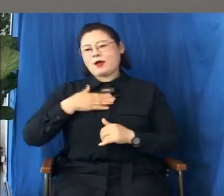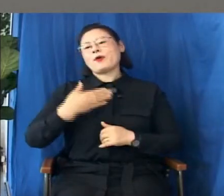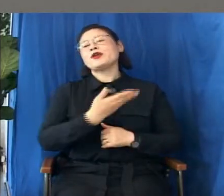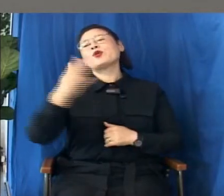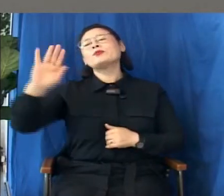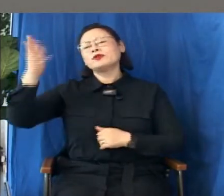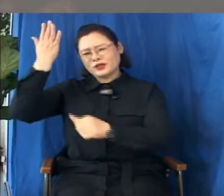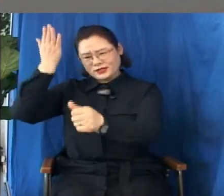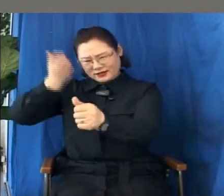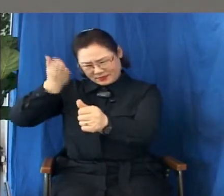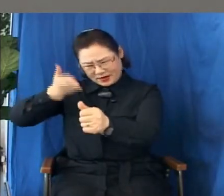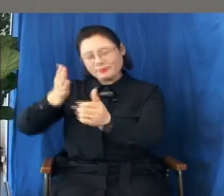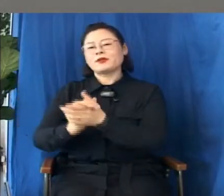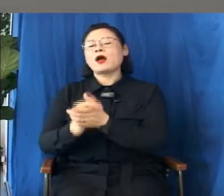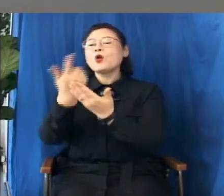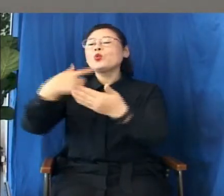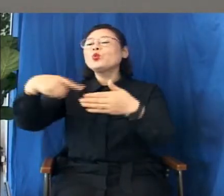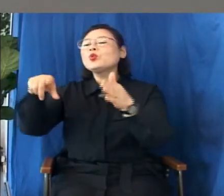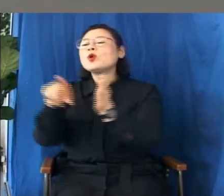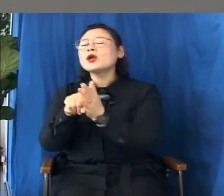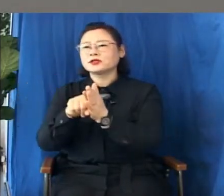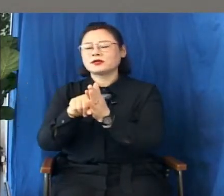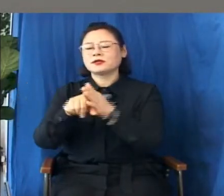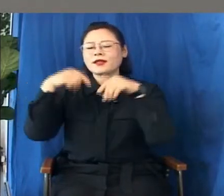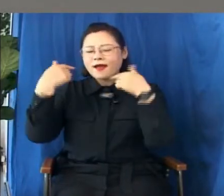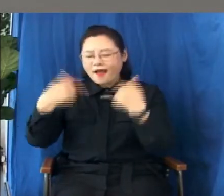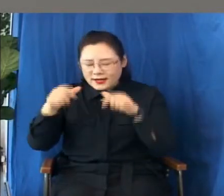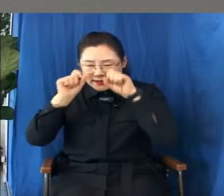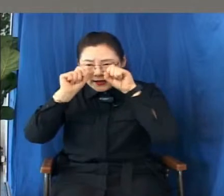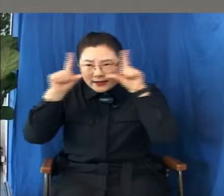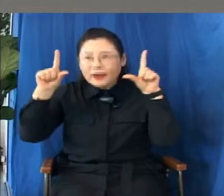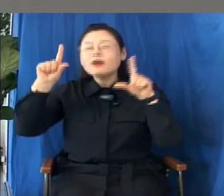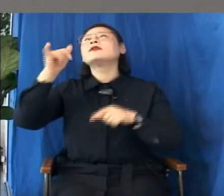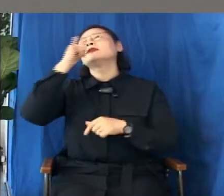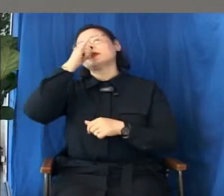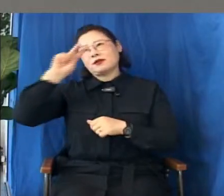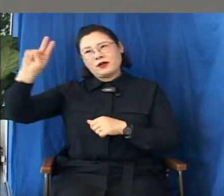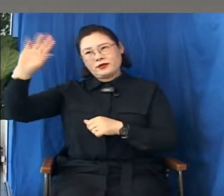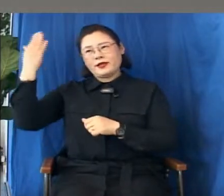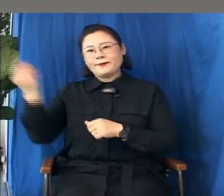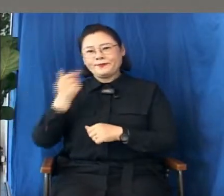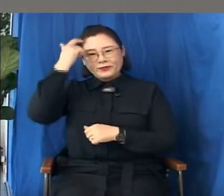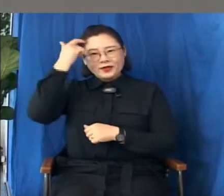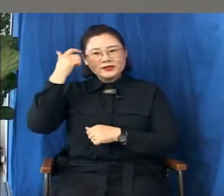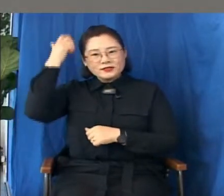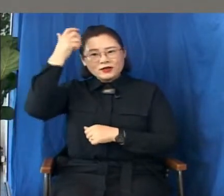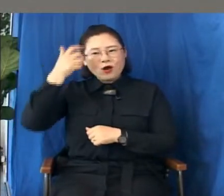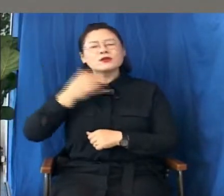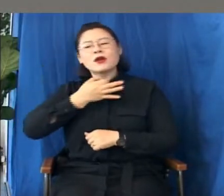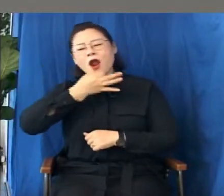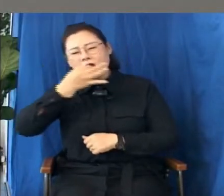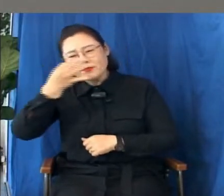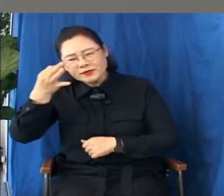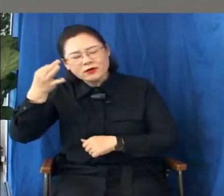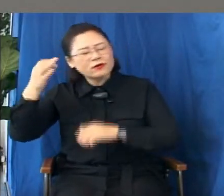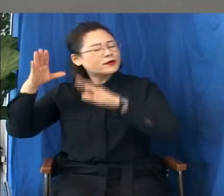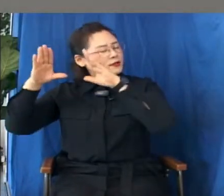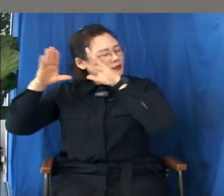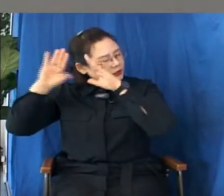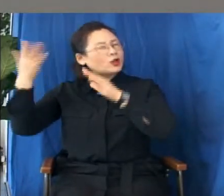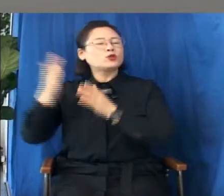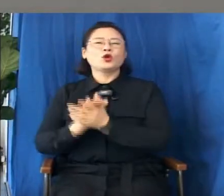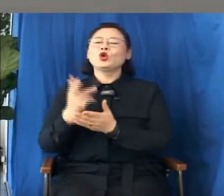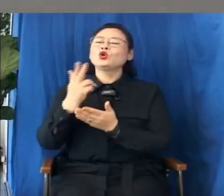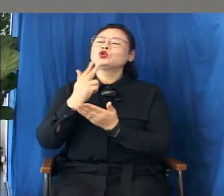믿습니다. 그러려면 어떻게 돼요? 깨어있어야 돼요. 성령님의 음성, 주님 이럴 때 어떻게 해야 할까요? 성령님